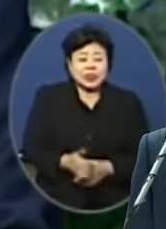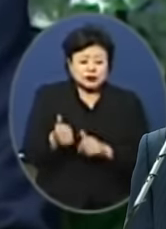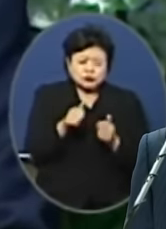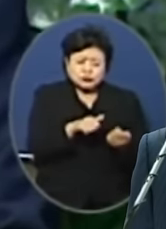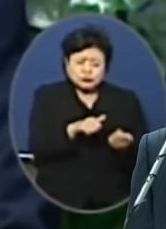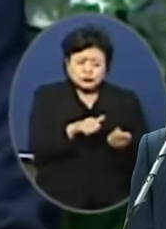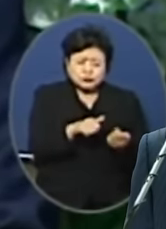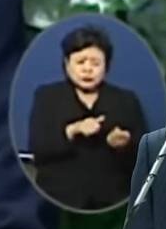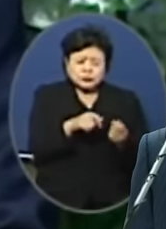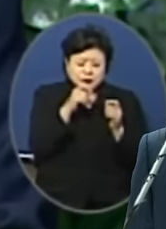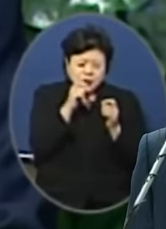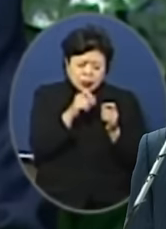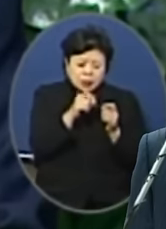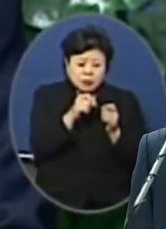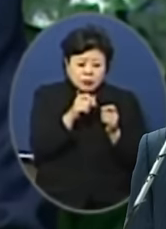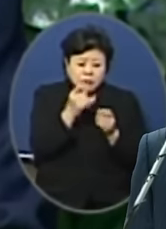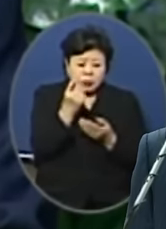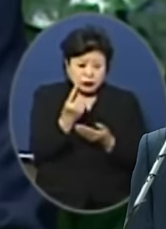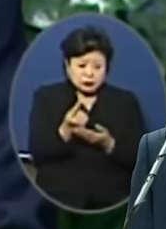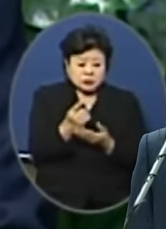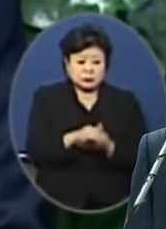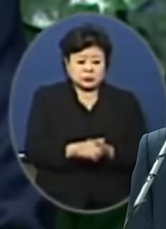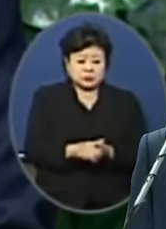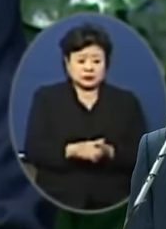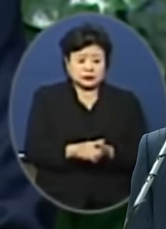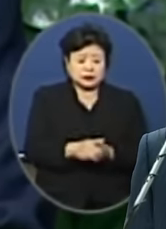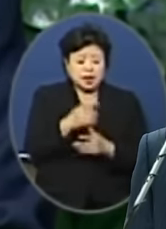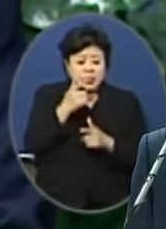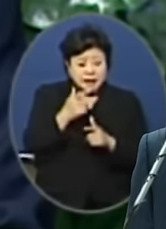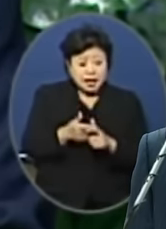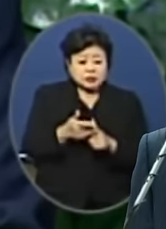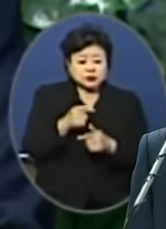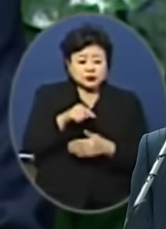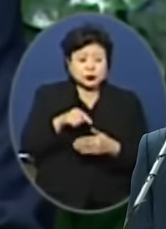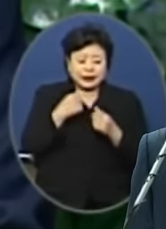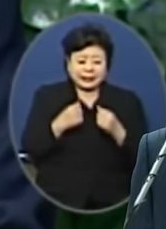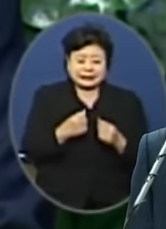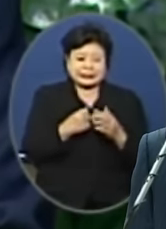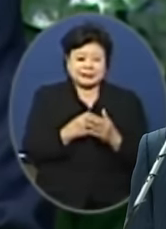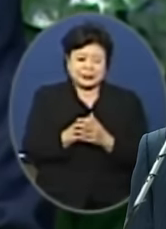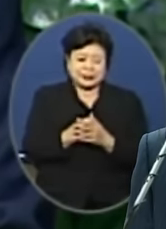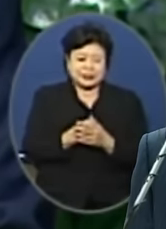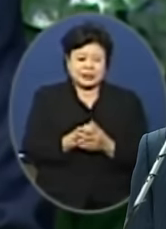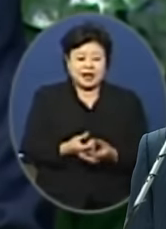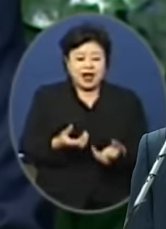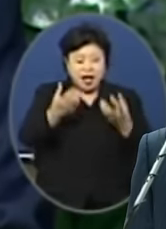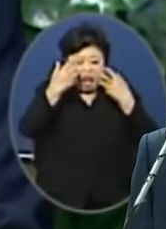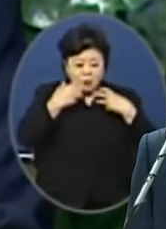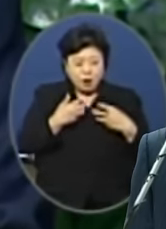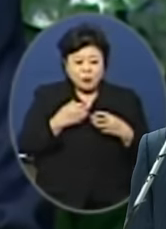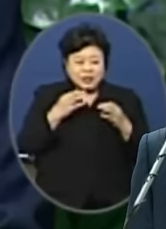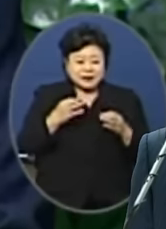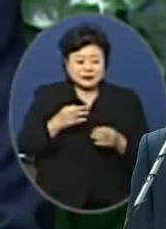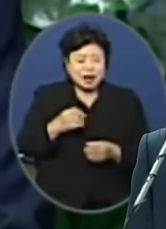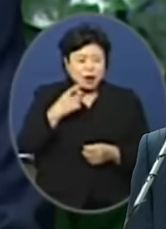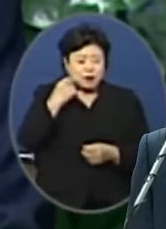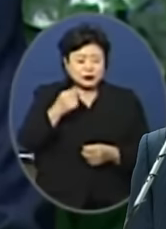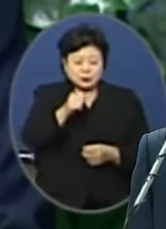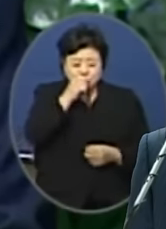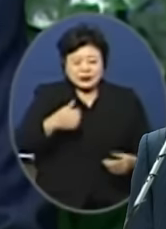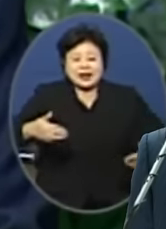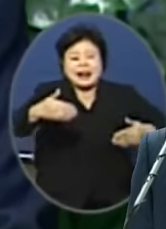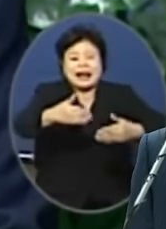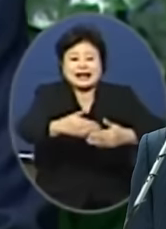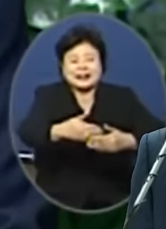죽음이 그에게 다가왔을지라도 예수님이 속에 계시니 범이 뭐 김상호 목사 좋아가지고서